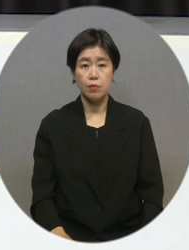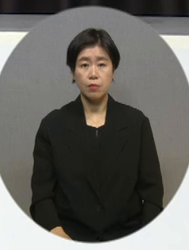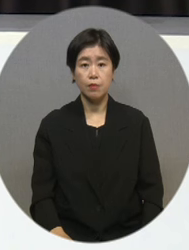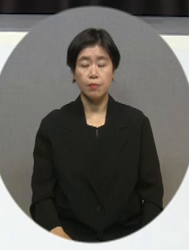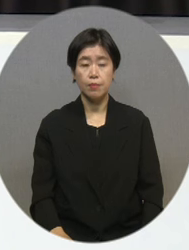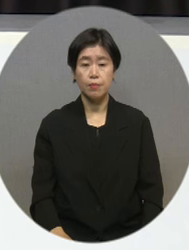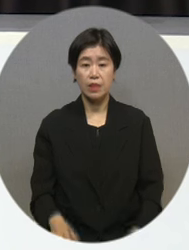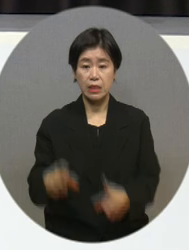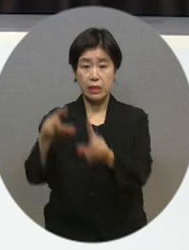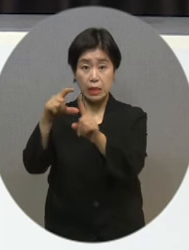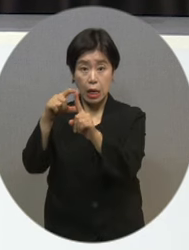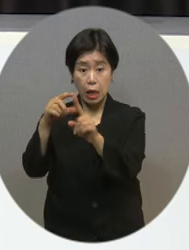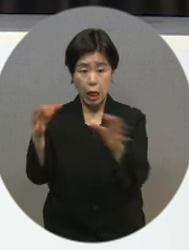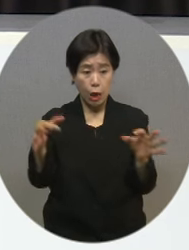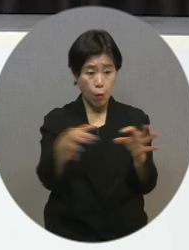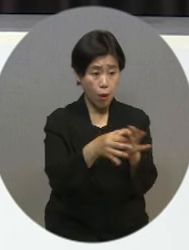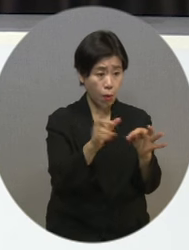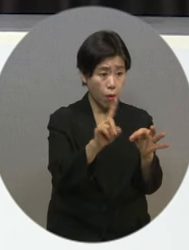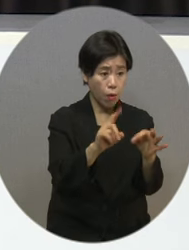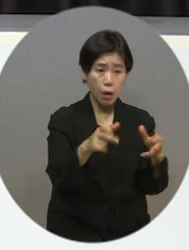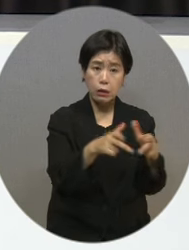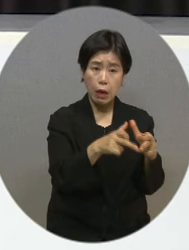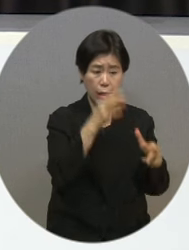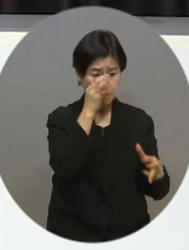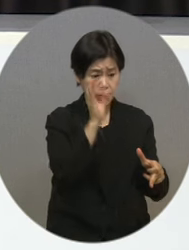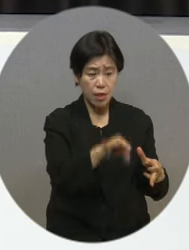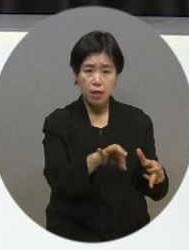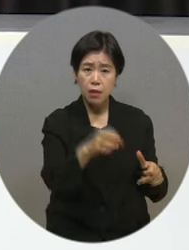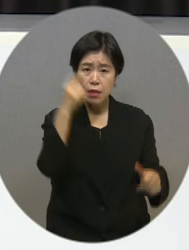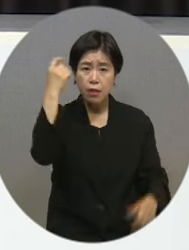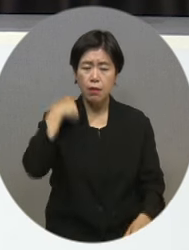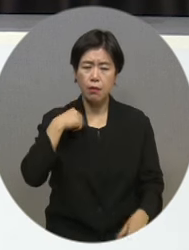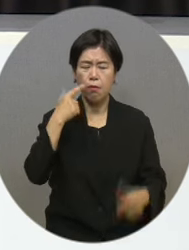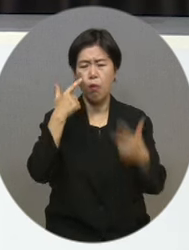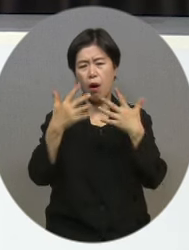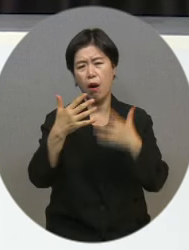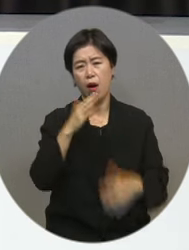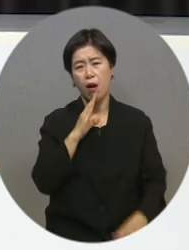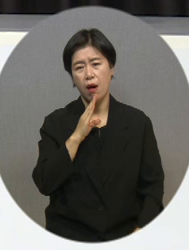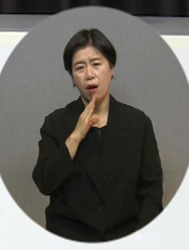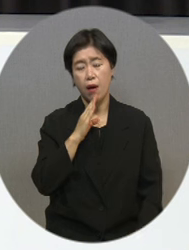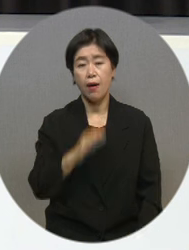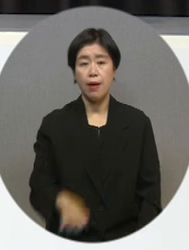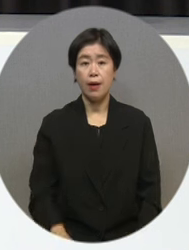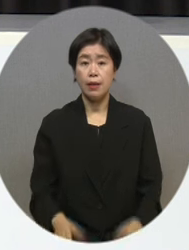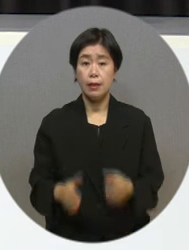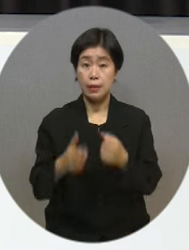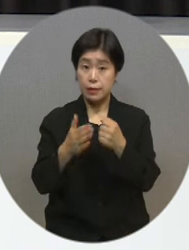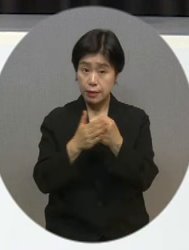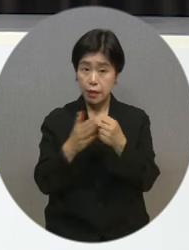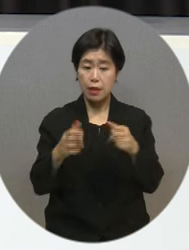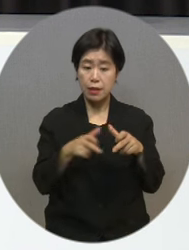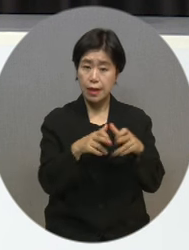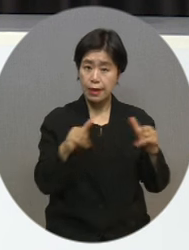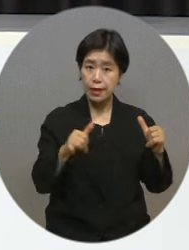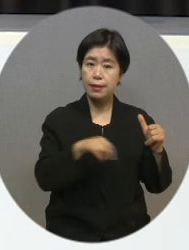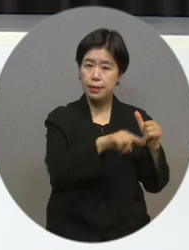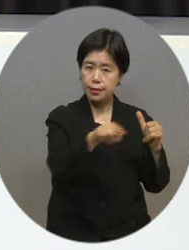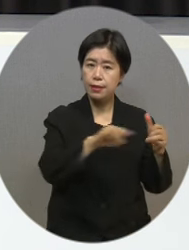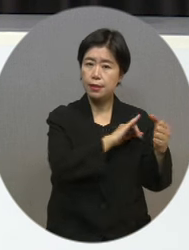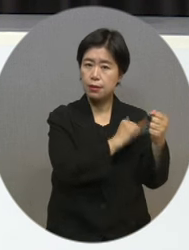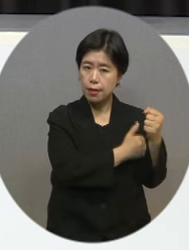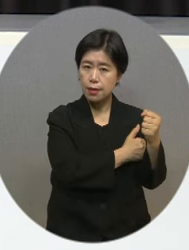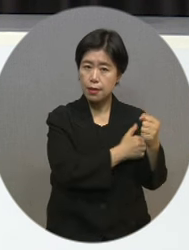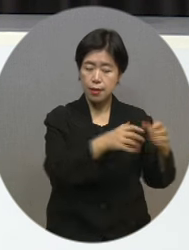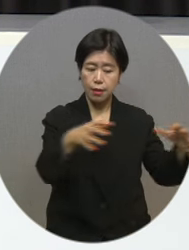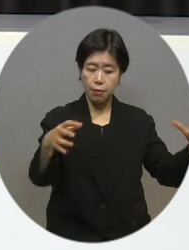인권위에 들어가서 이제 그런 사안들이 생길 때마다 집단적으로 장애인 인권단체들이